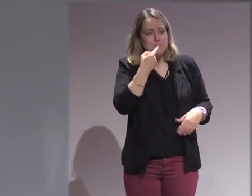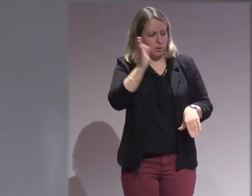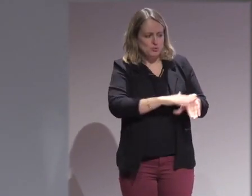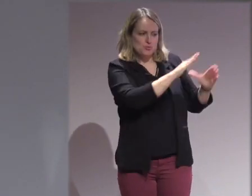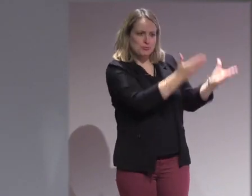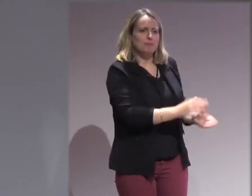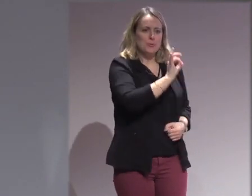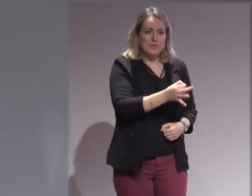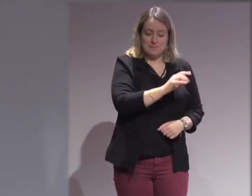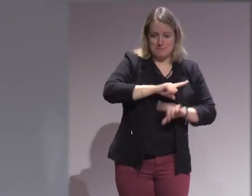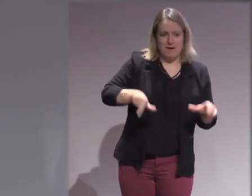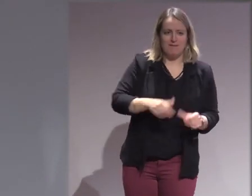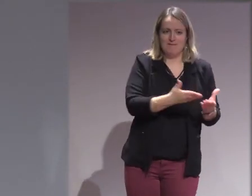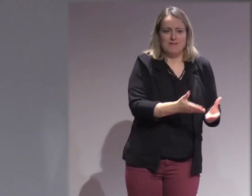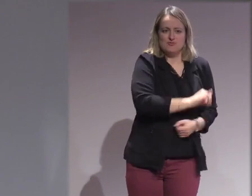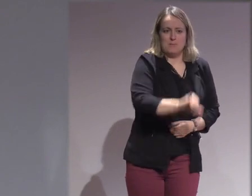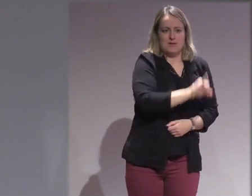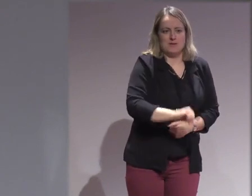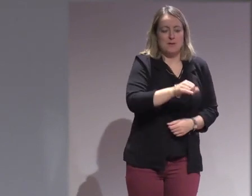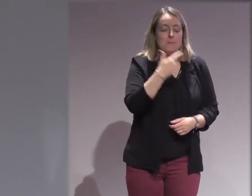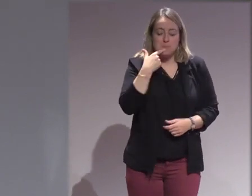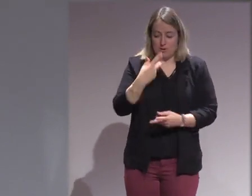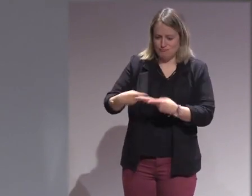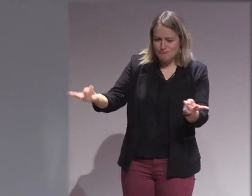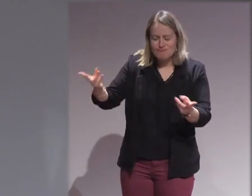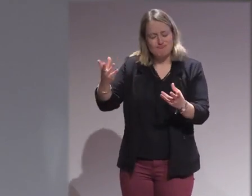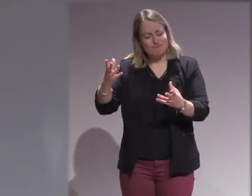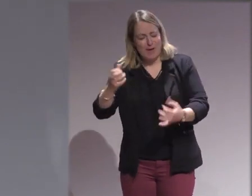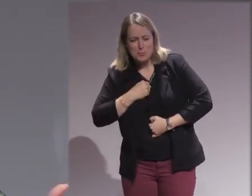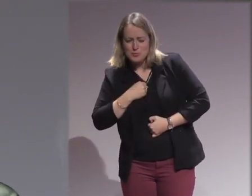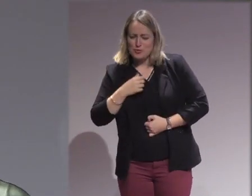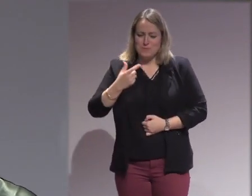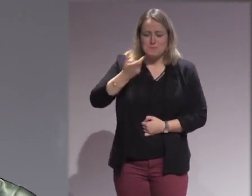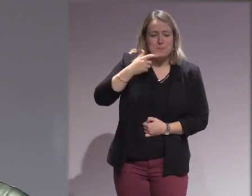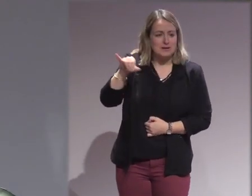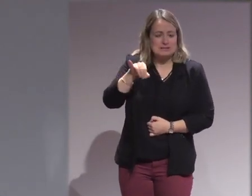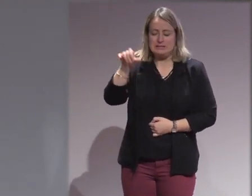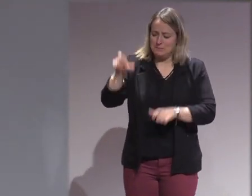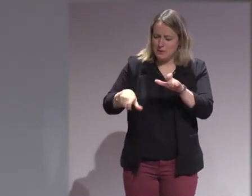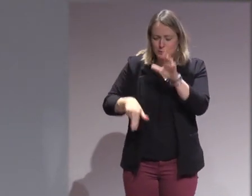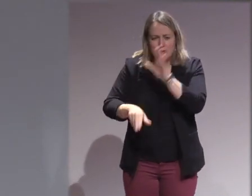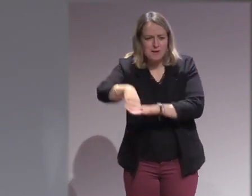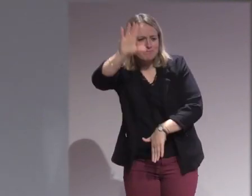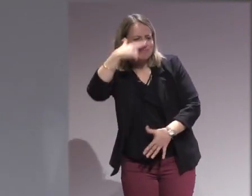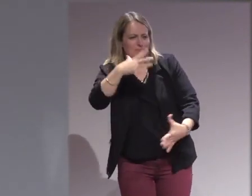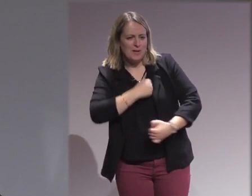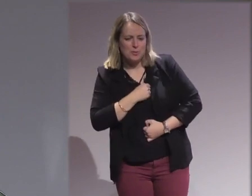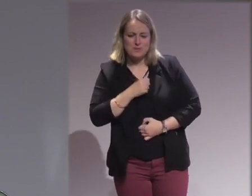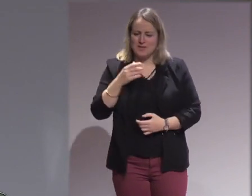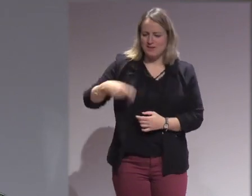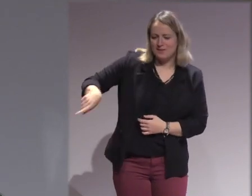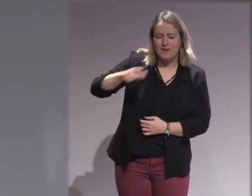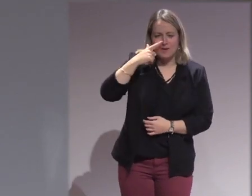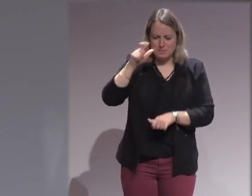sans nous. Il était beaucoup question d'adoption dans l'espace public et on donnait la parole aux candidats à l'adoption, aux parents adoptants,